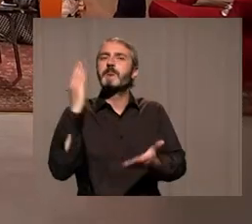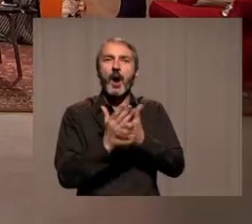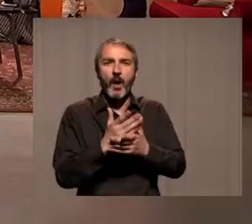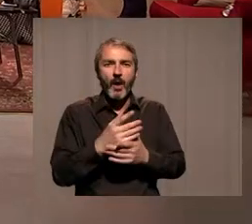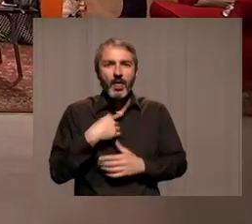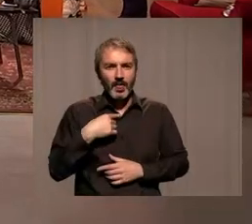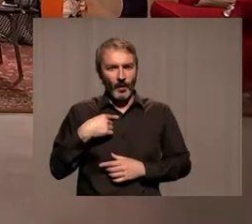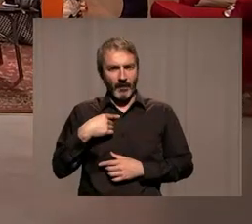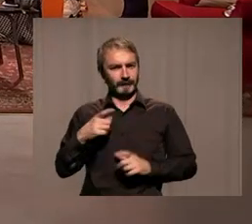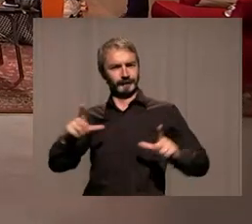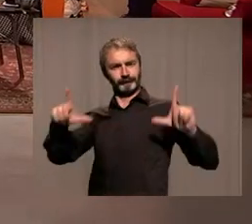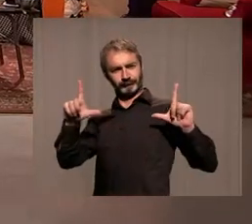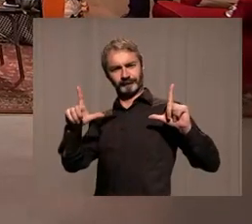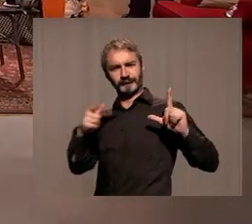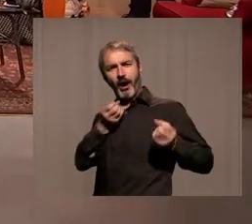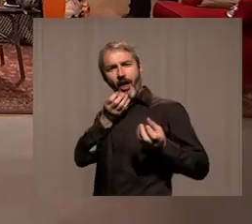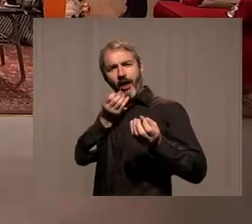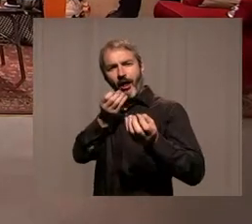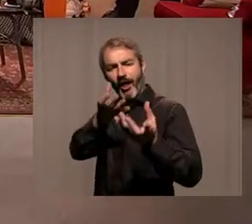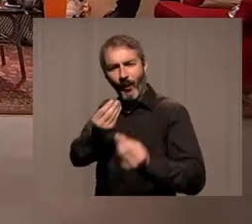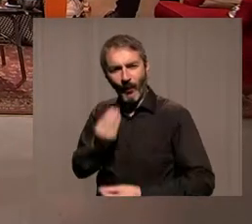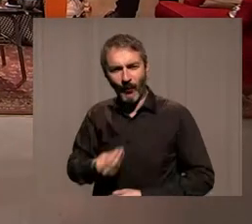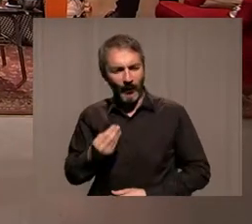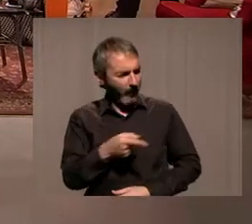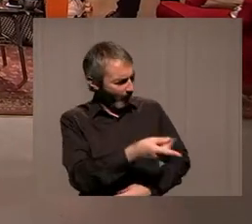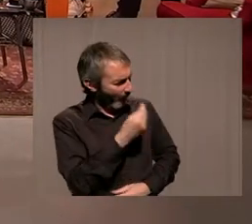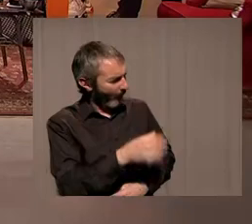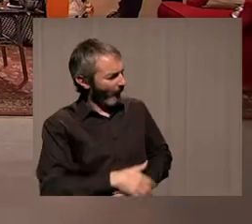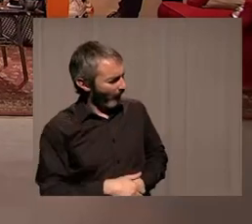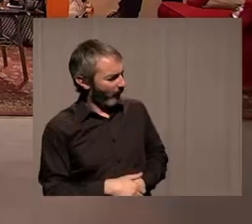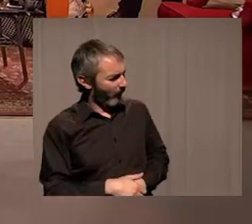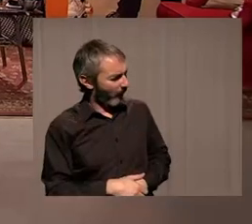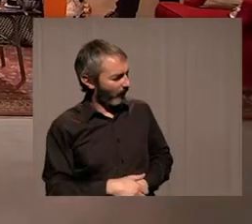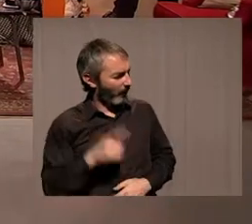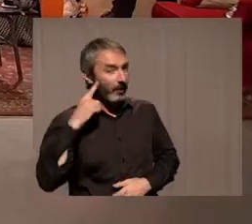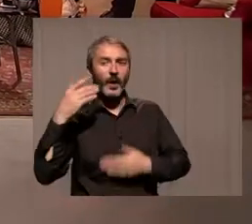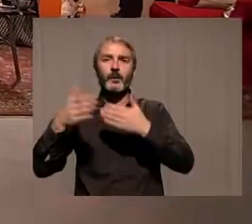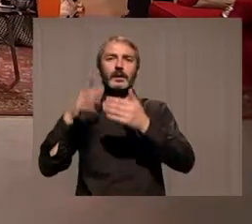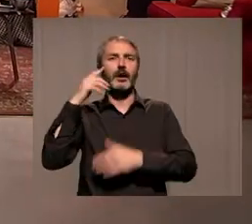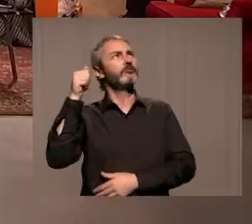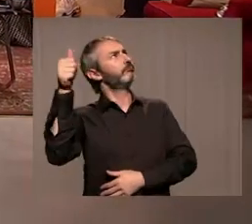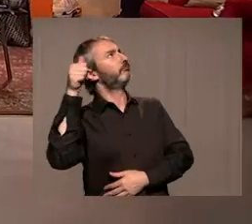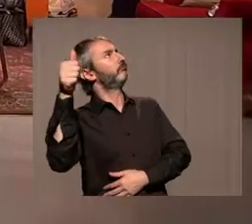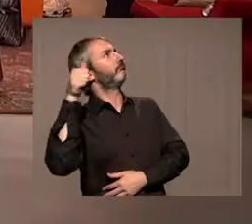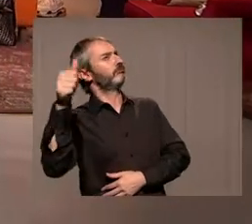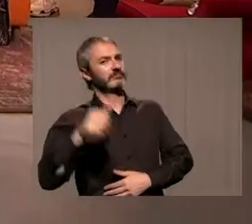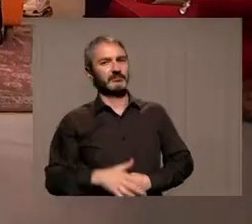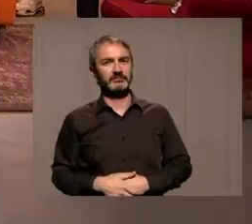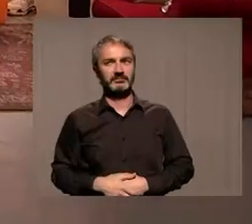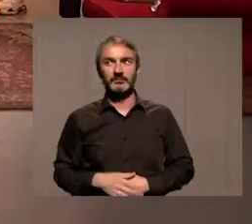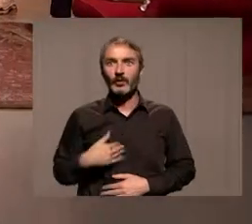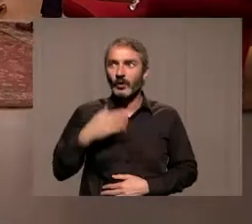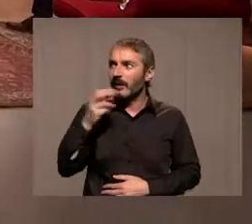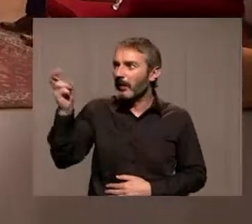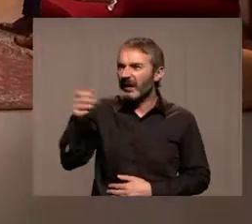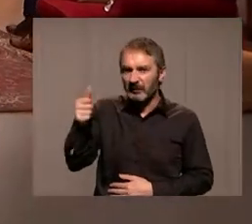però literalment. M'agrada molt venir a la universitat. Ja t'ho veig, eh? Si estàs allò amb els ulls plorosos i tot. Ui, mira. No sé si estan venint a dissoldre la festa,